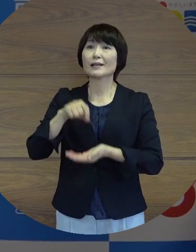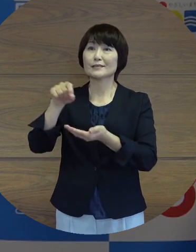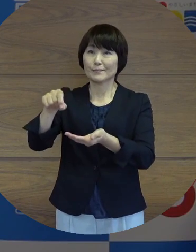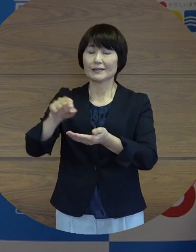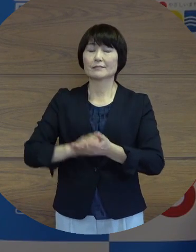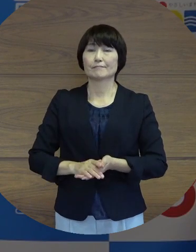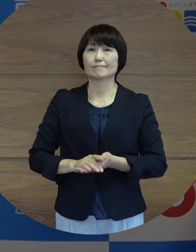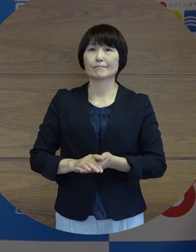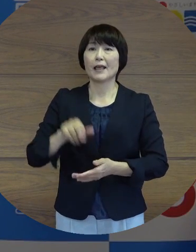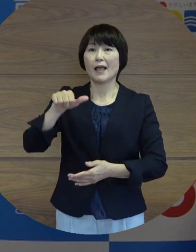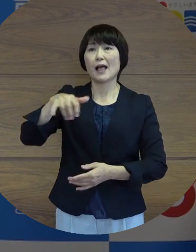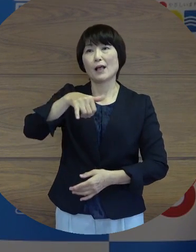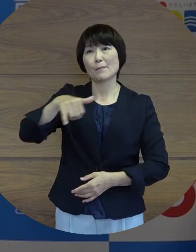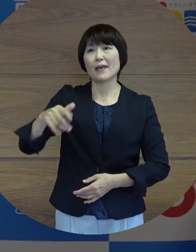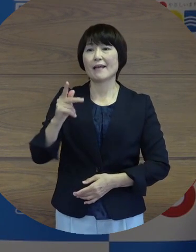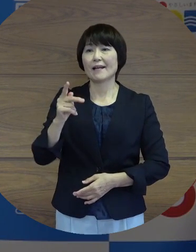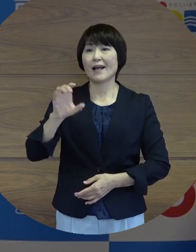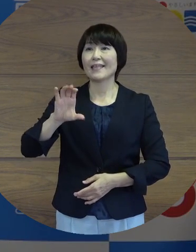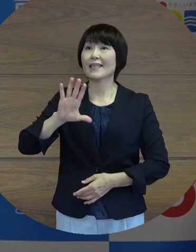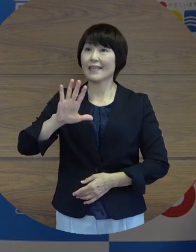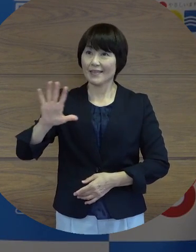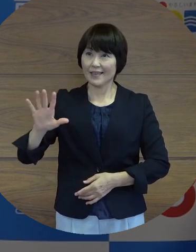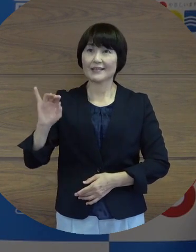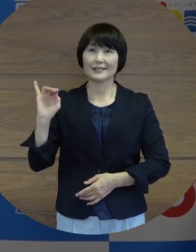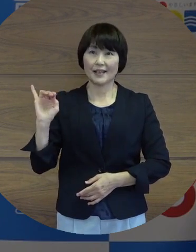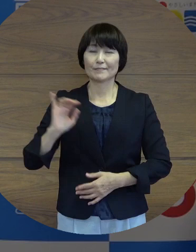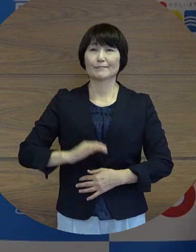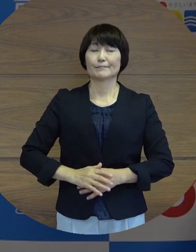阿部楓ちゃん、